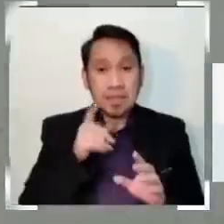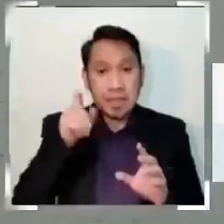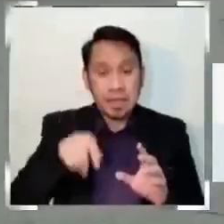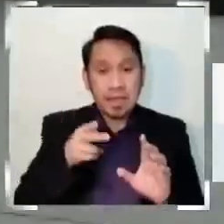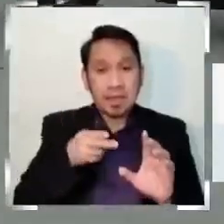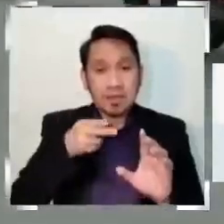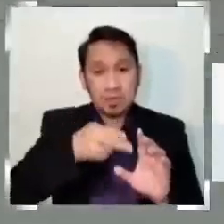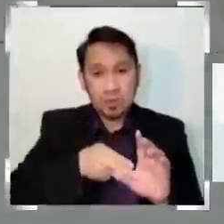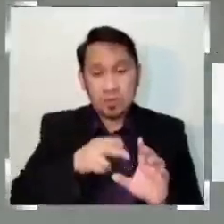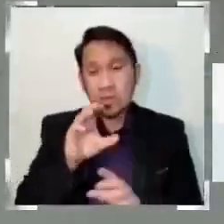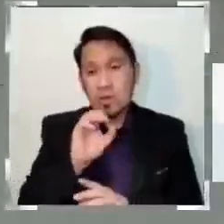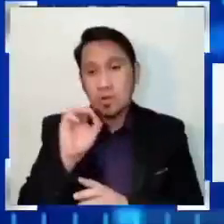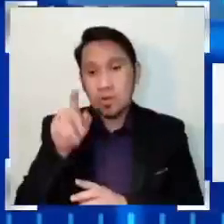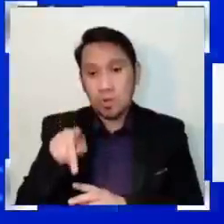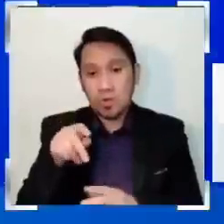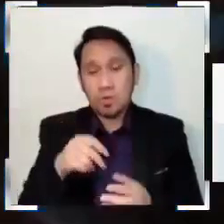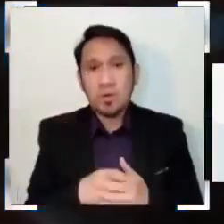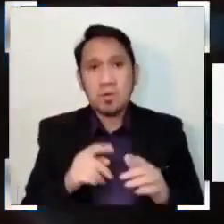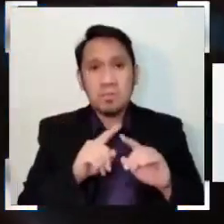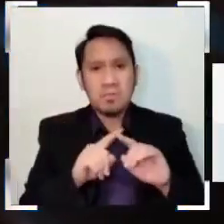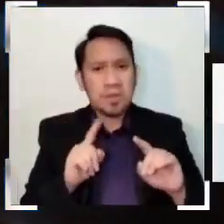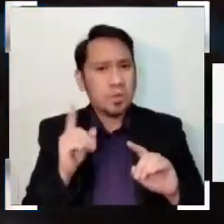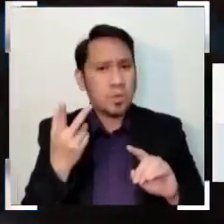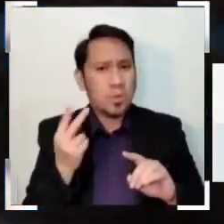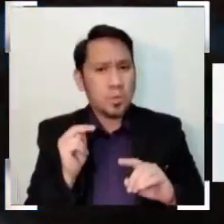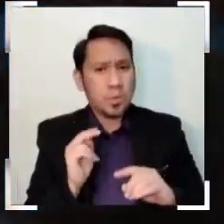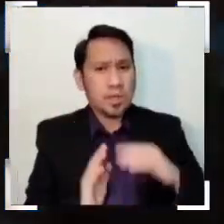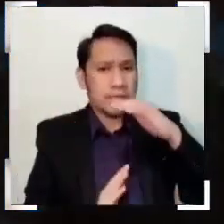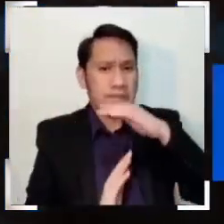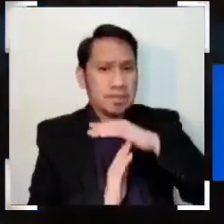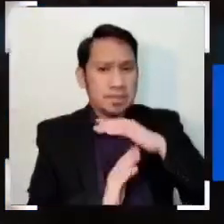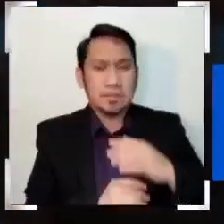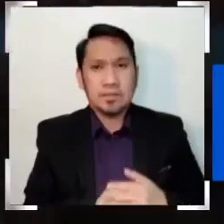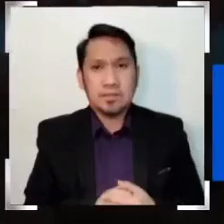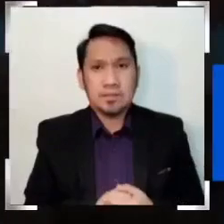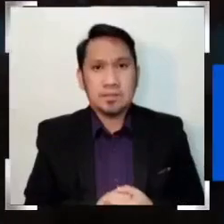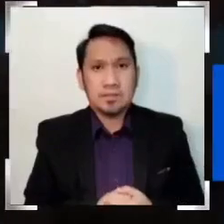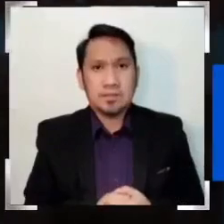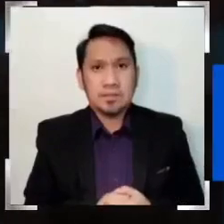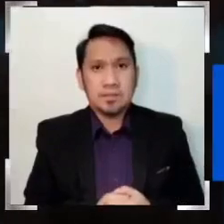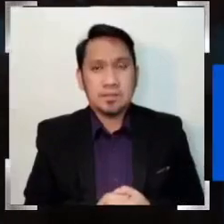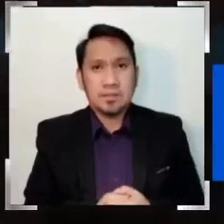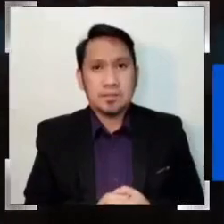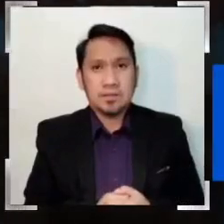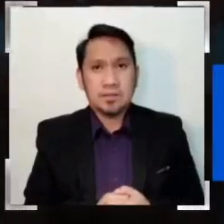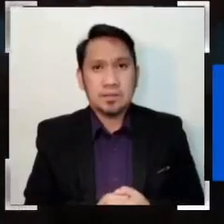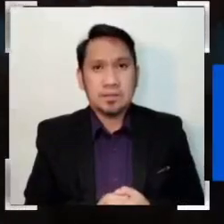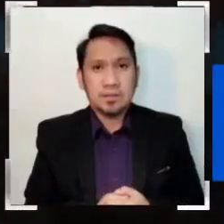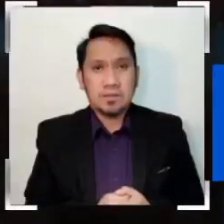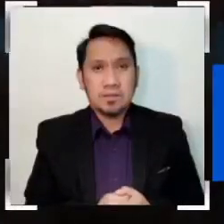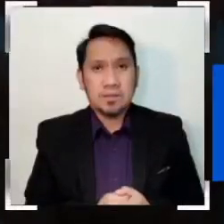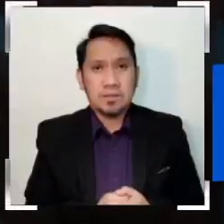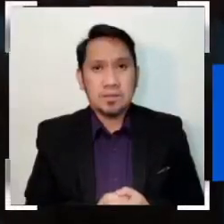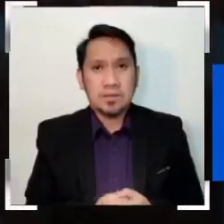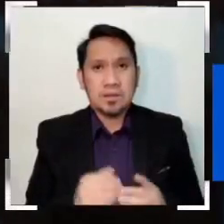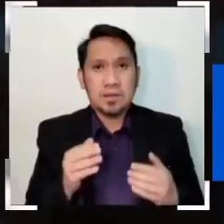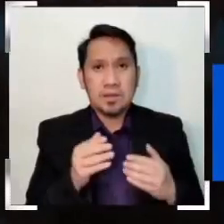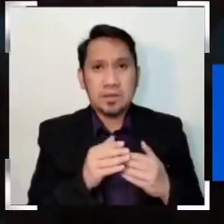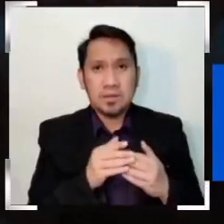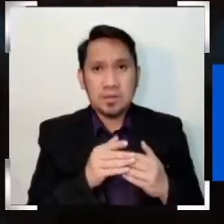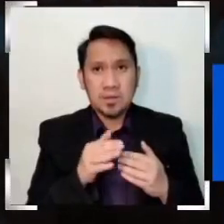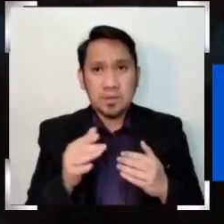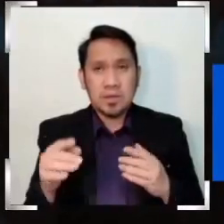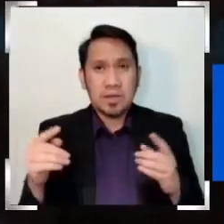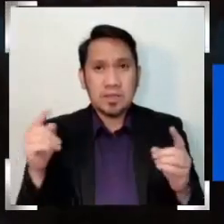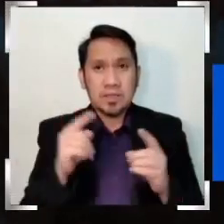kooperatiba. Eh hanggang kailan naman kaya? Hindi man indefinite. Hanggang mapalitan sila, no?